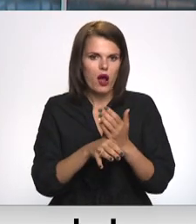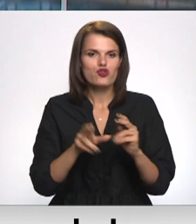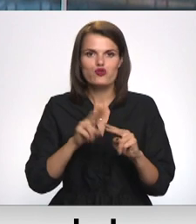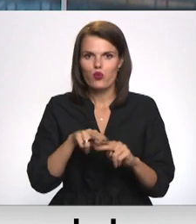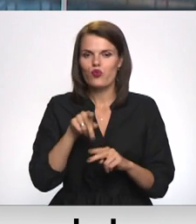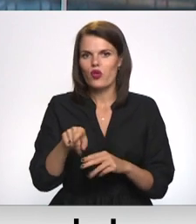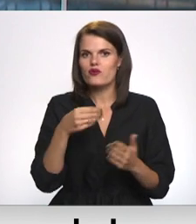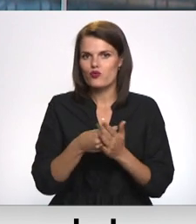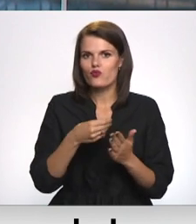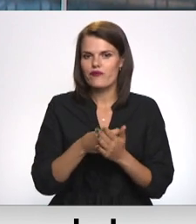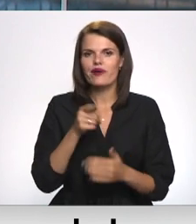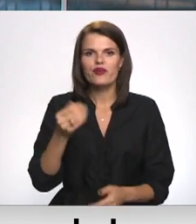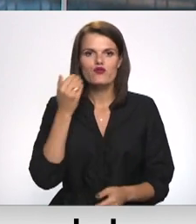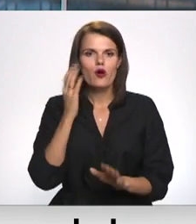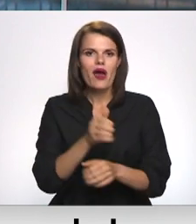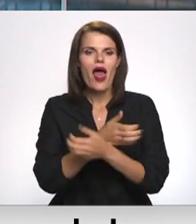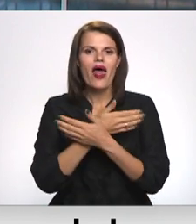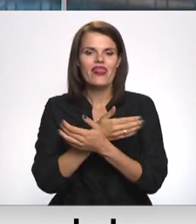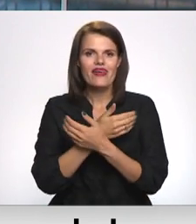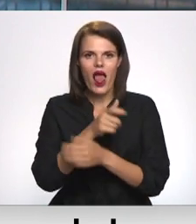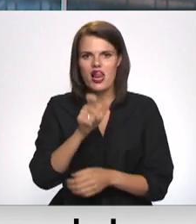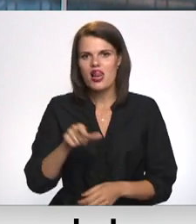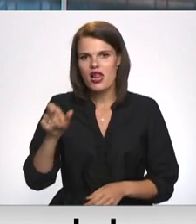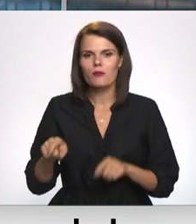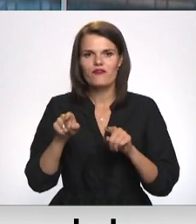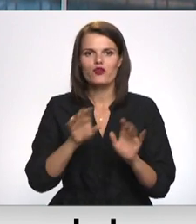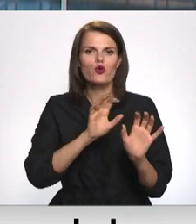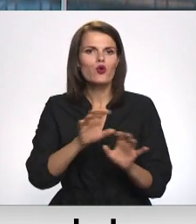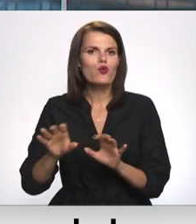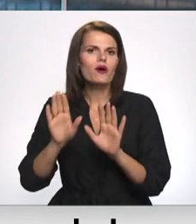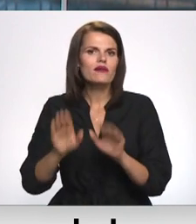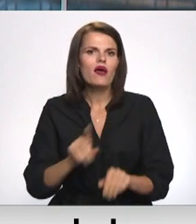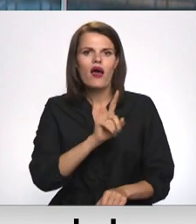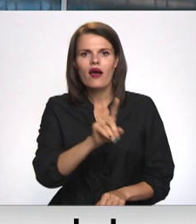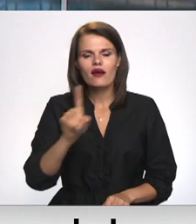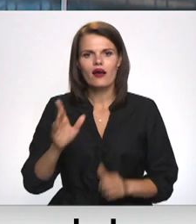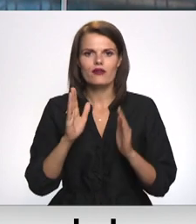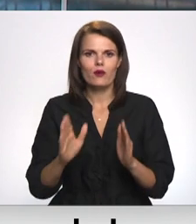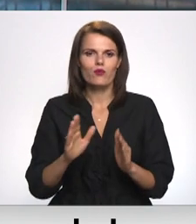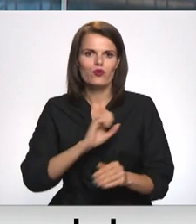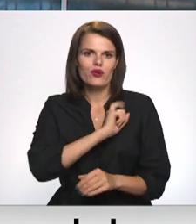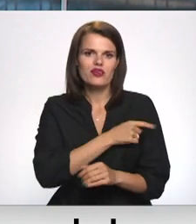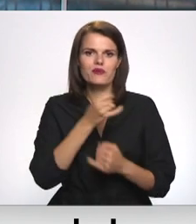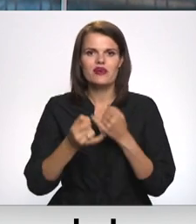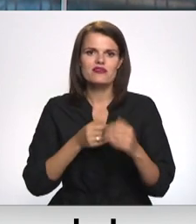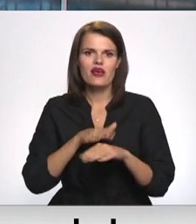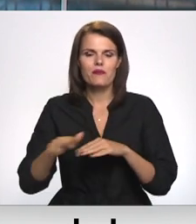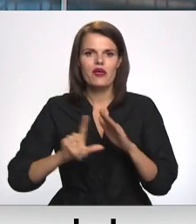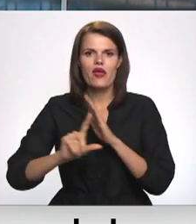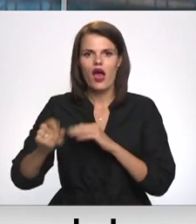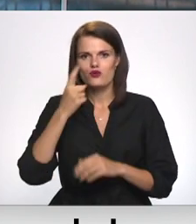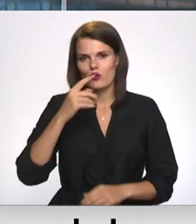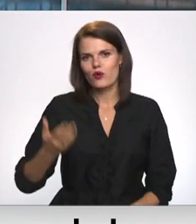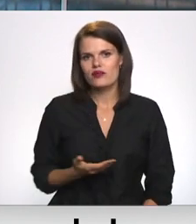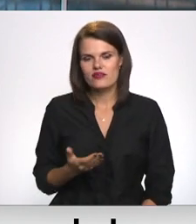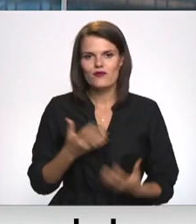novērtējumu. Viņus sauc par eņģeļiem, un viņi rūpējas, lai ikvienam būtu iespēja cieņpilni aiziet no dzīves. Nodibinājums Hospice